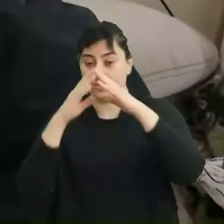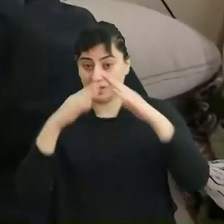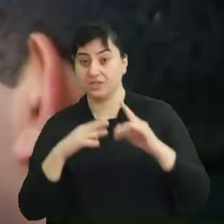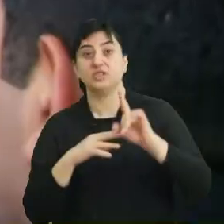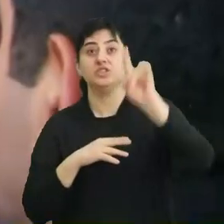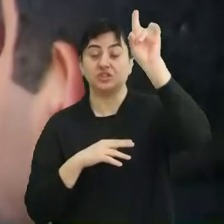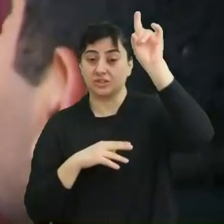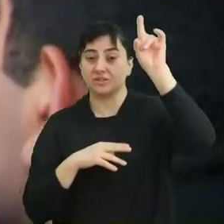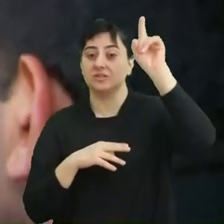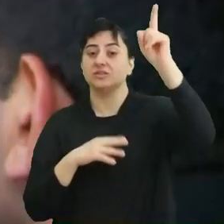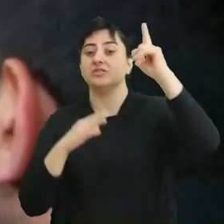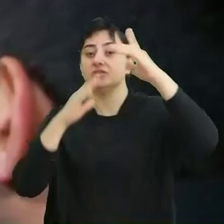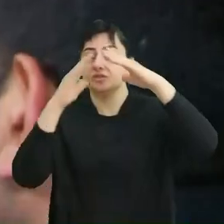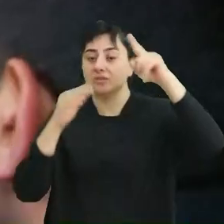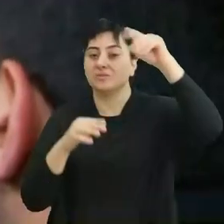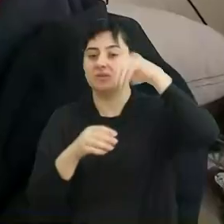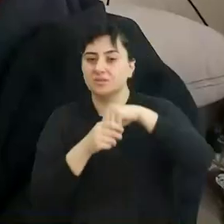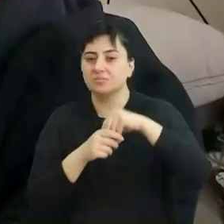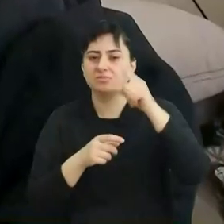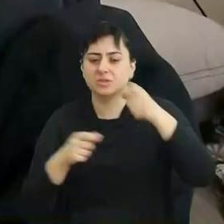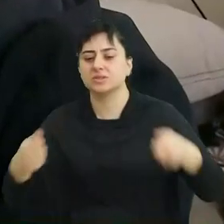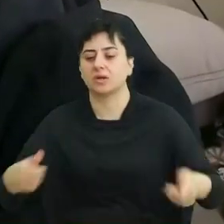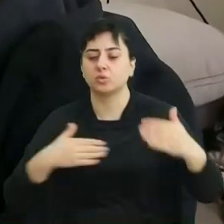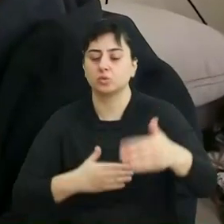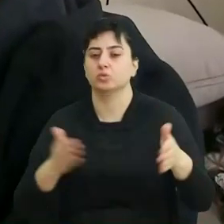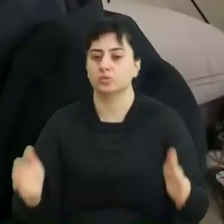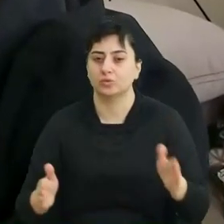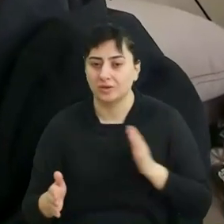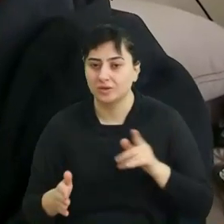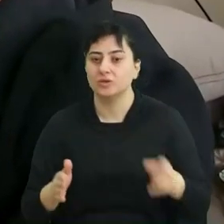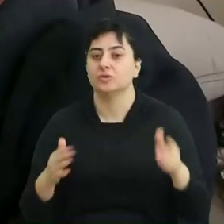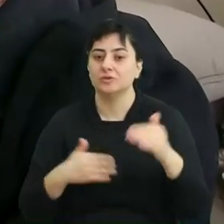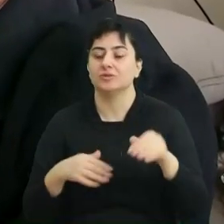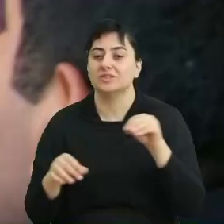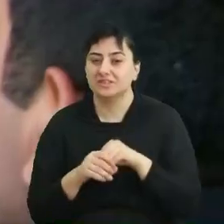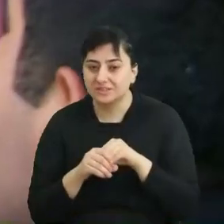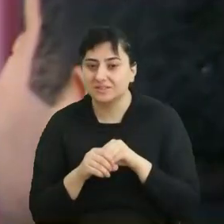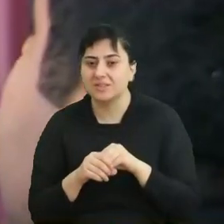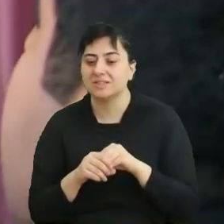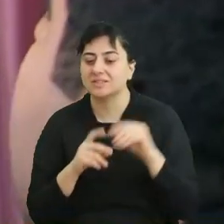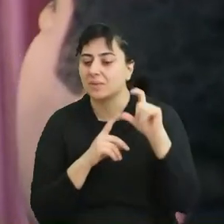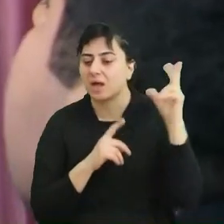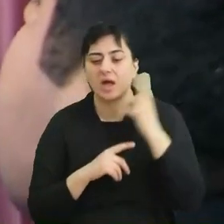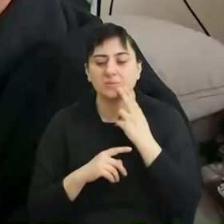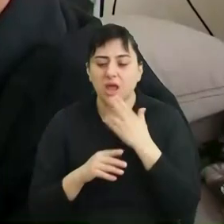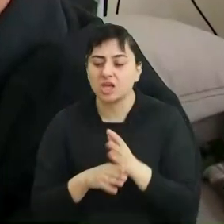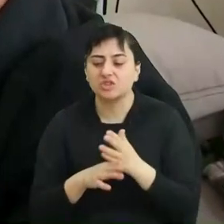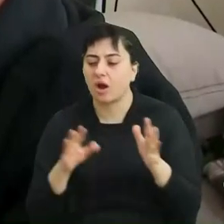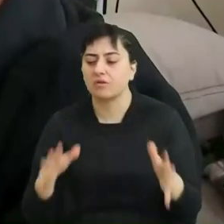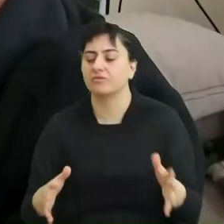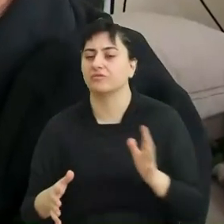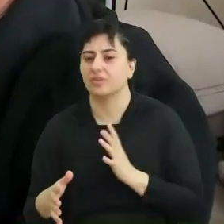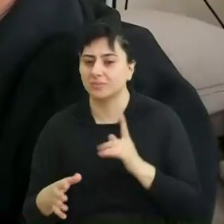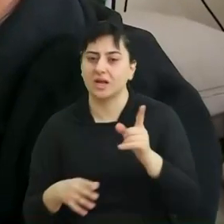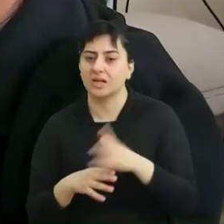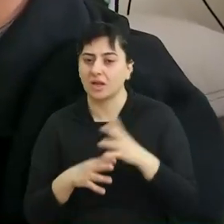çatısına çıkacağım. Evet. Çatının orada bir tane sandık var. O sandığın içinde Serpil Hanım'ın eşyaları var.